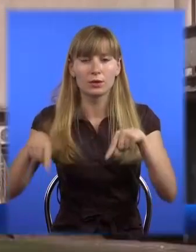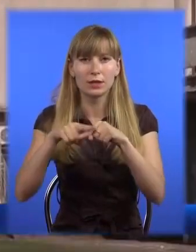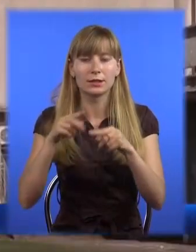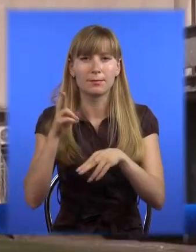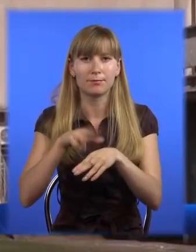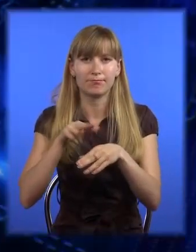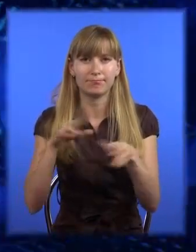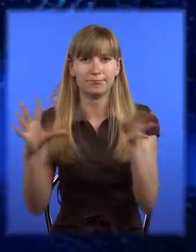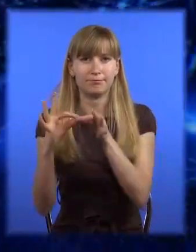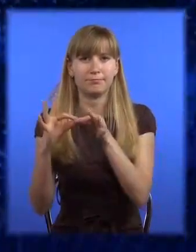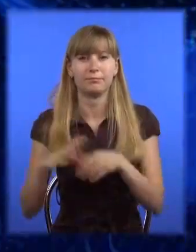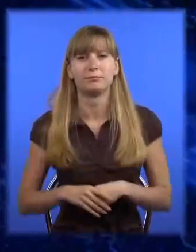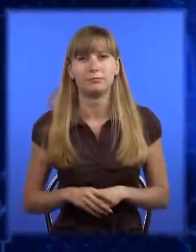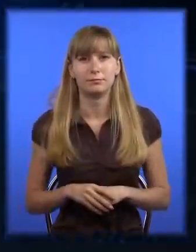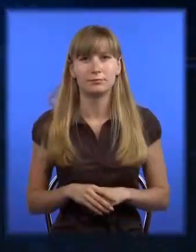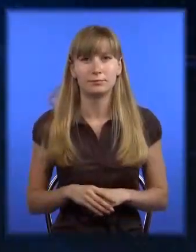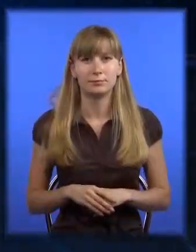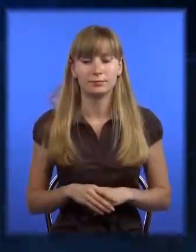Інтерполу.